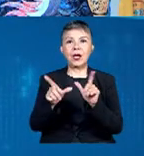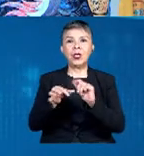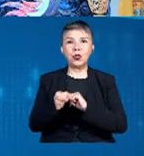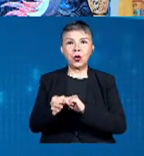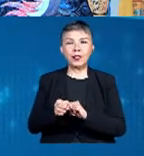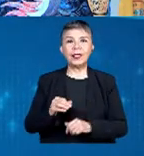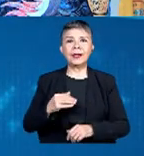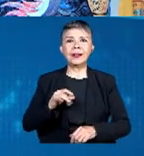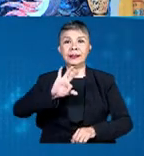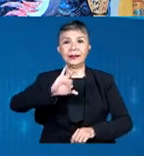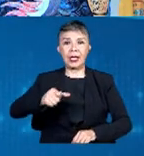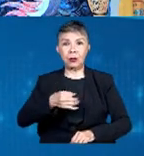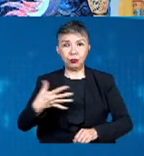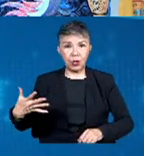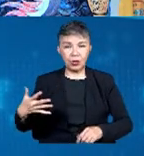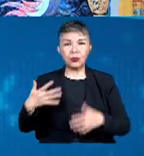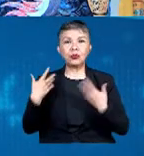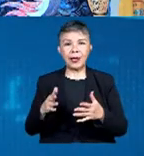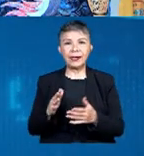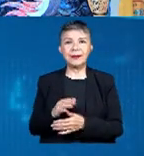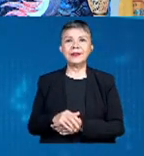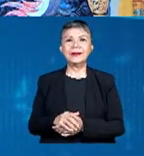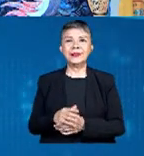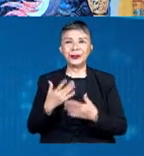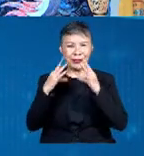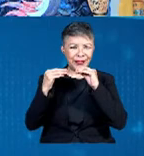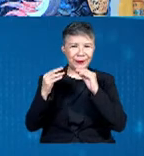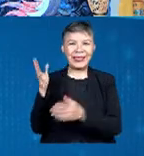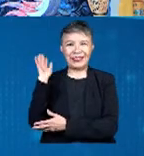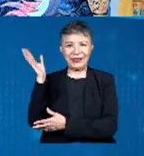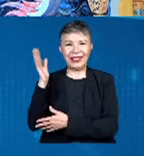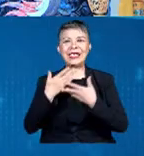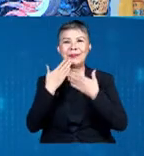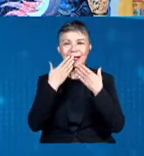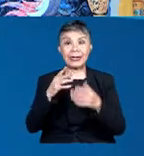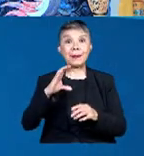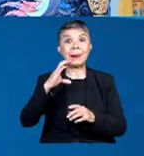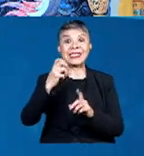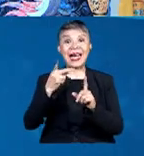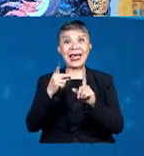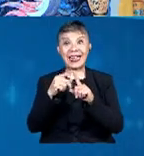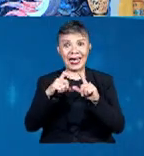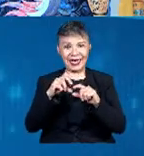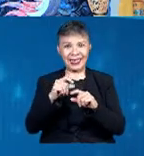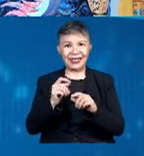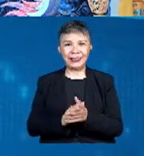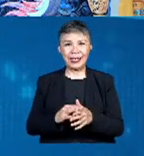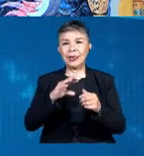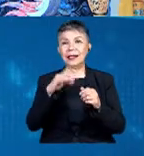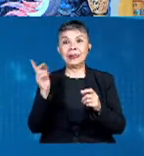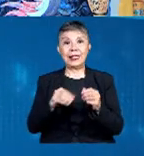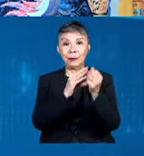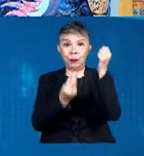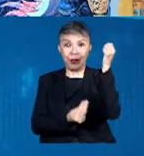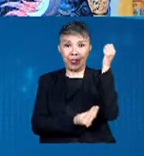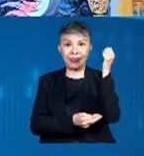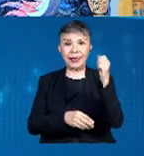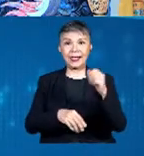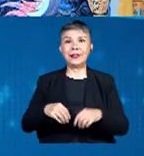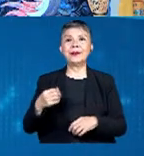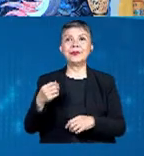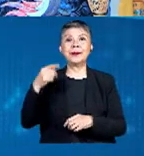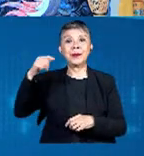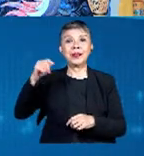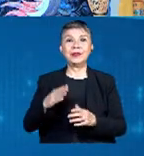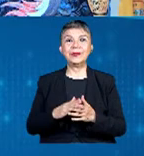Kota Jayapura, Bapak Benhur Tomimano, juga tadi sempat berbincang sebentar Bapak Chandra Bakti yang awalnya mewakili Bapak Menpora, Deputi